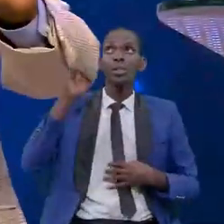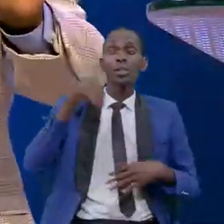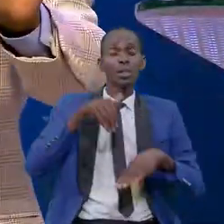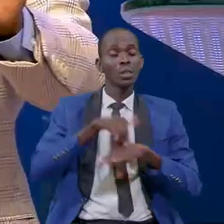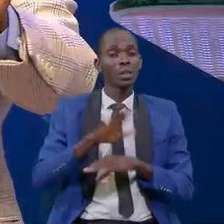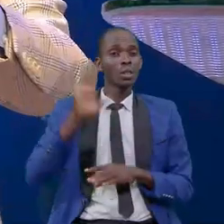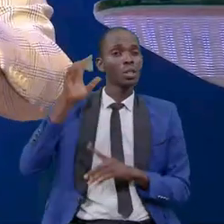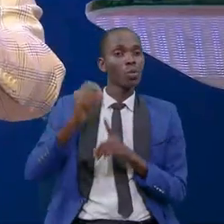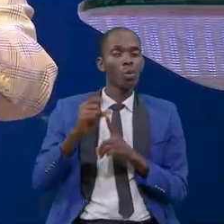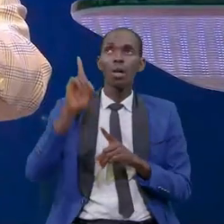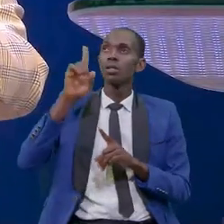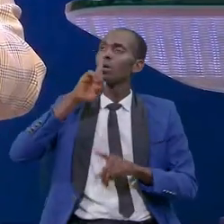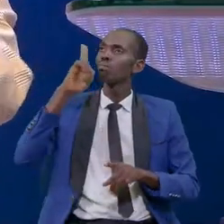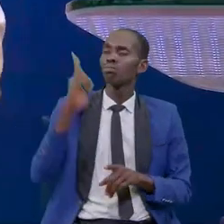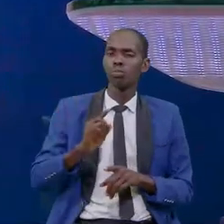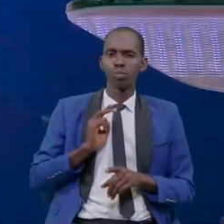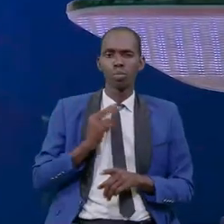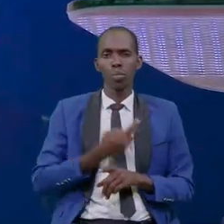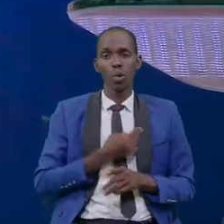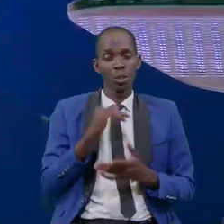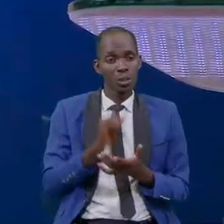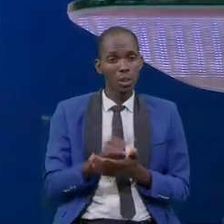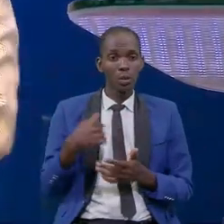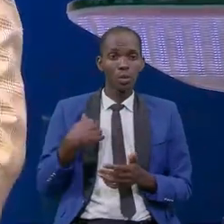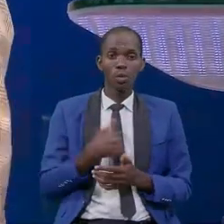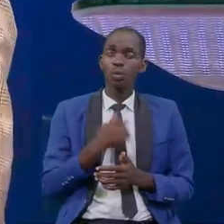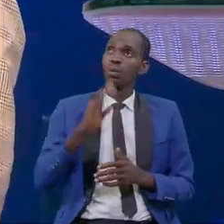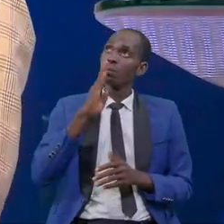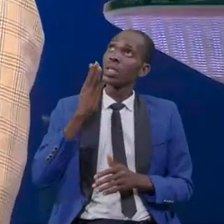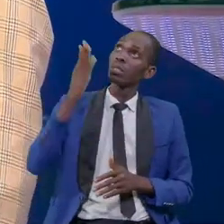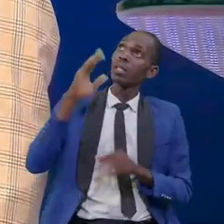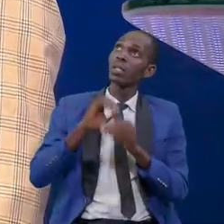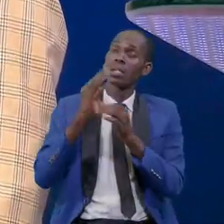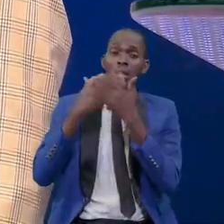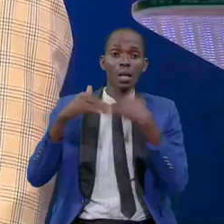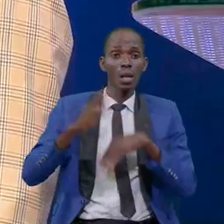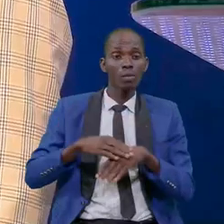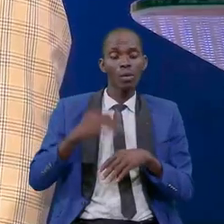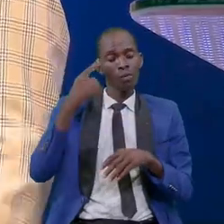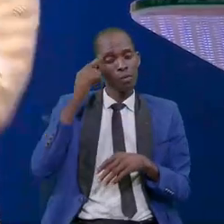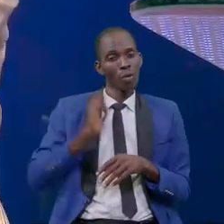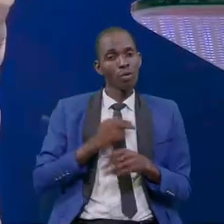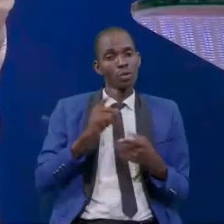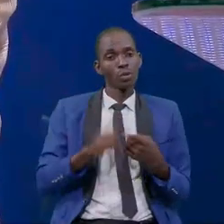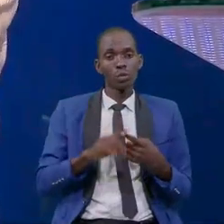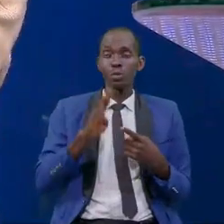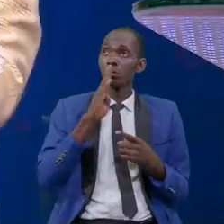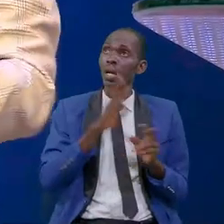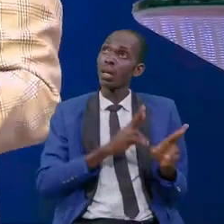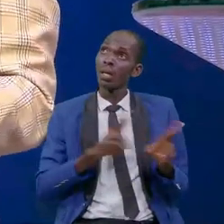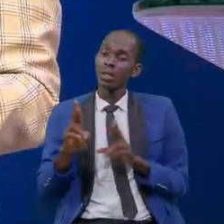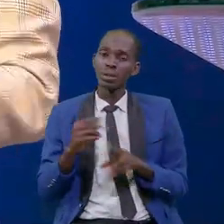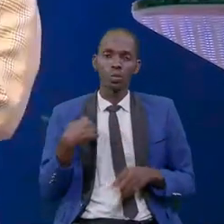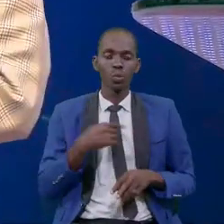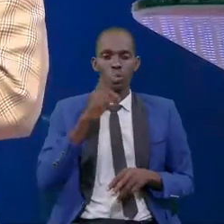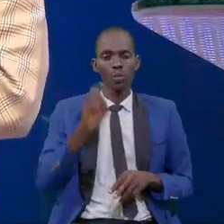Il nous a envoyé sa parole, il nous a assuré pour aller au ciel, pour être prêts quand le Seigneur vient. Nous devons avoir les mains innocentes,